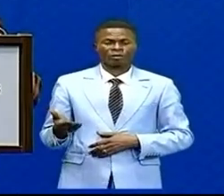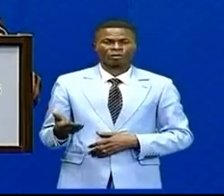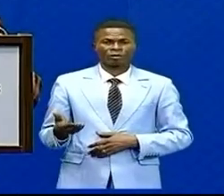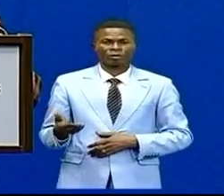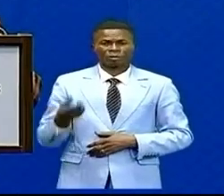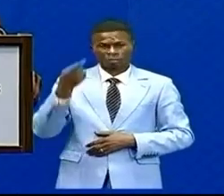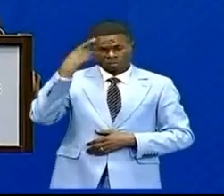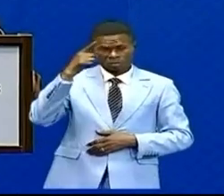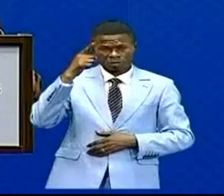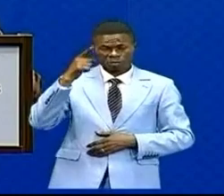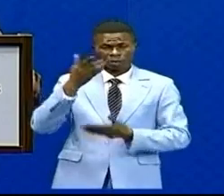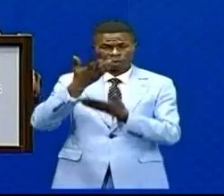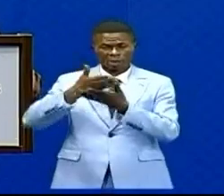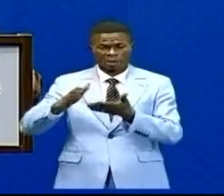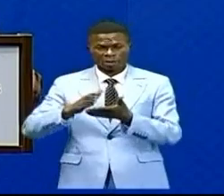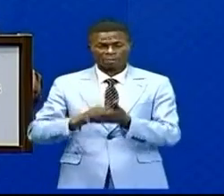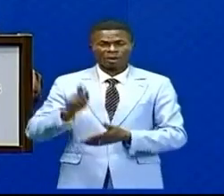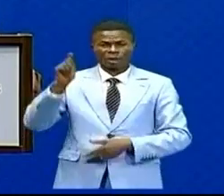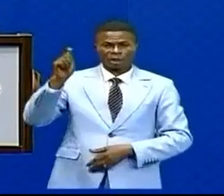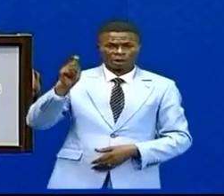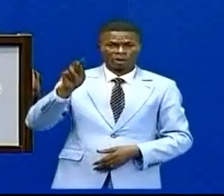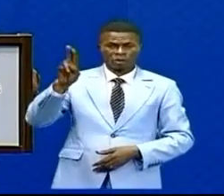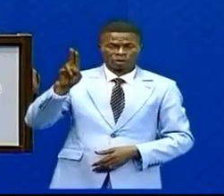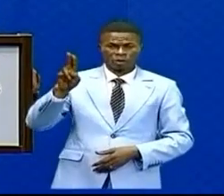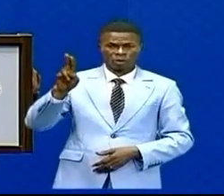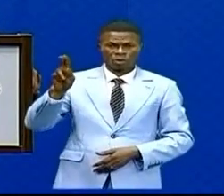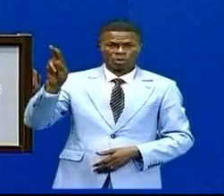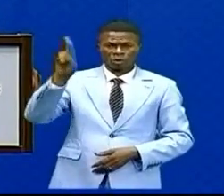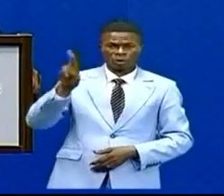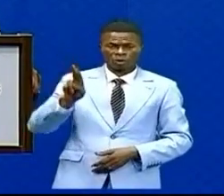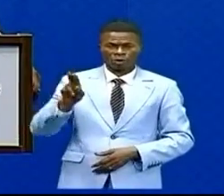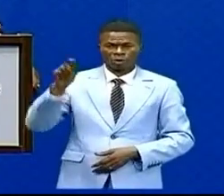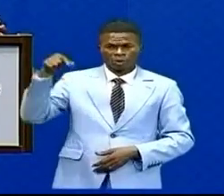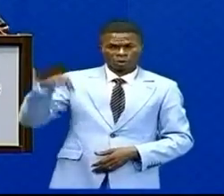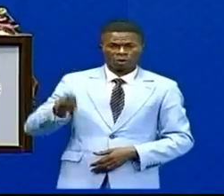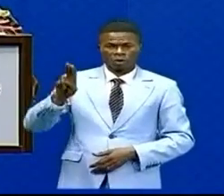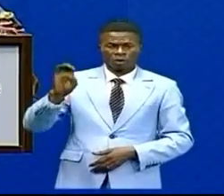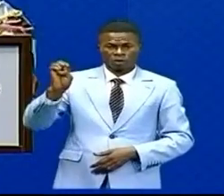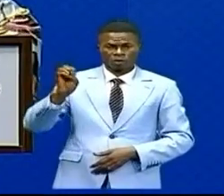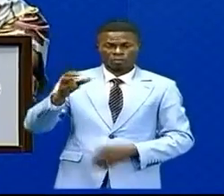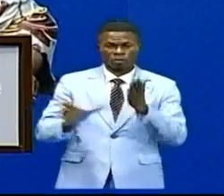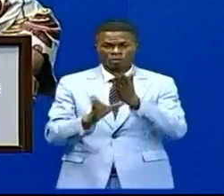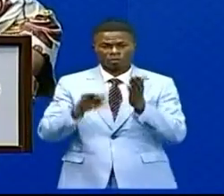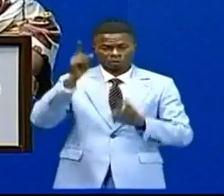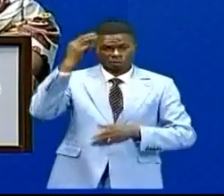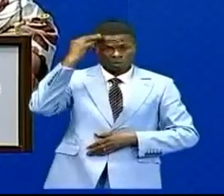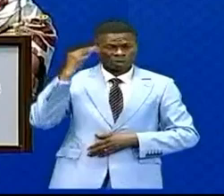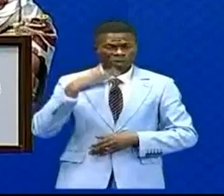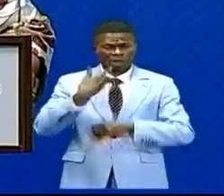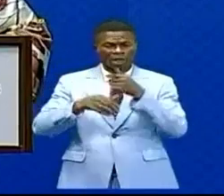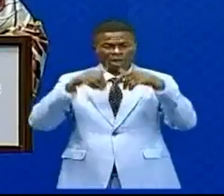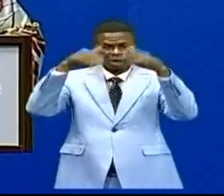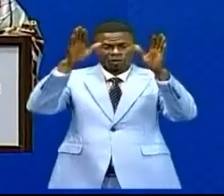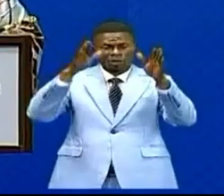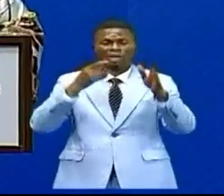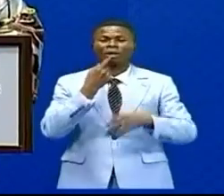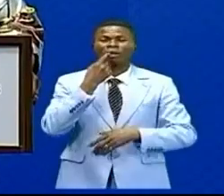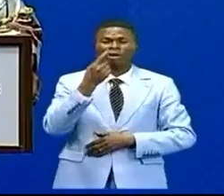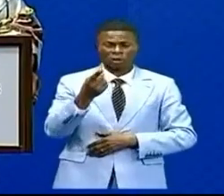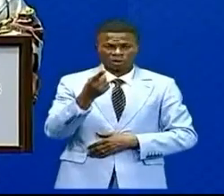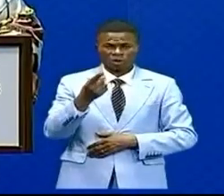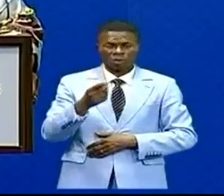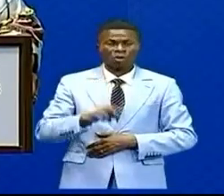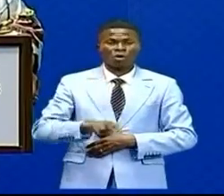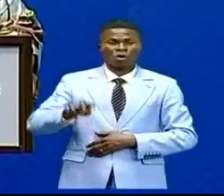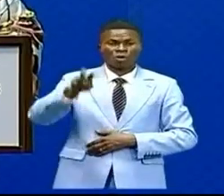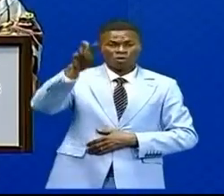Pour l'étape de la Turquie, le vice-premier ministre, ministre des Affaires étrangères, a indiqué avoir